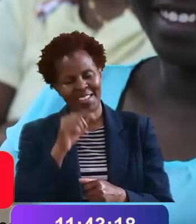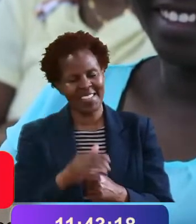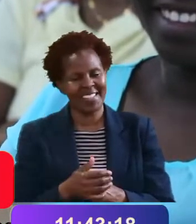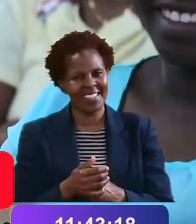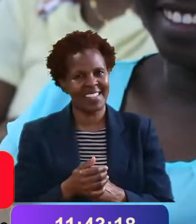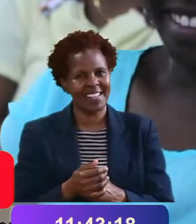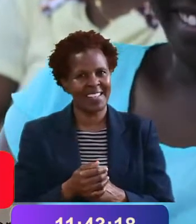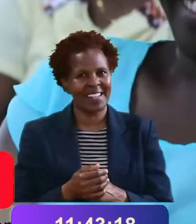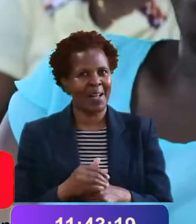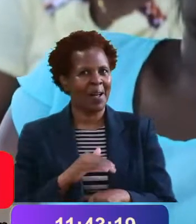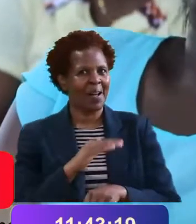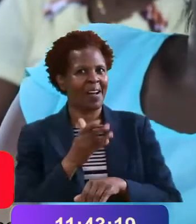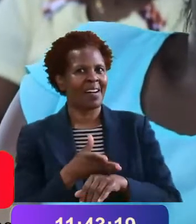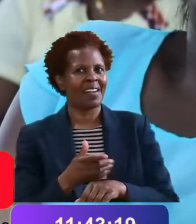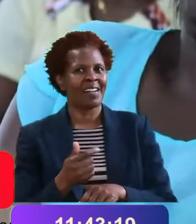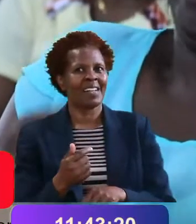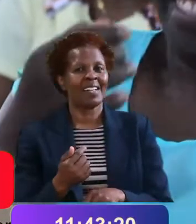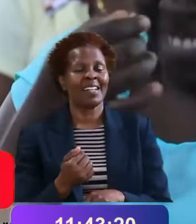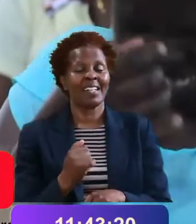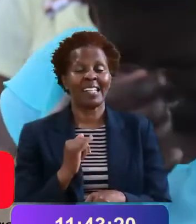yangu.